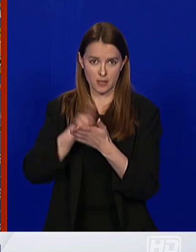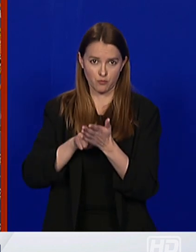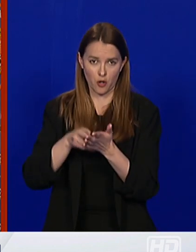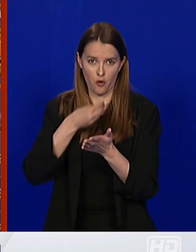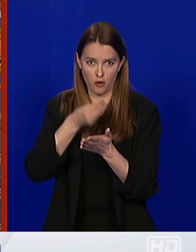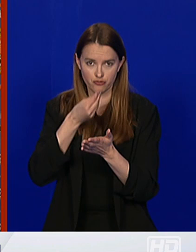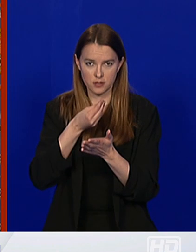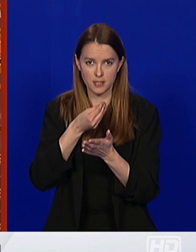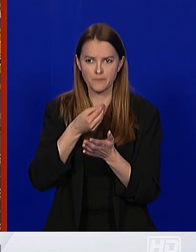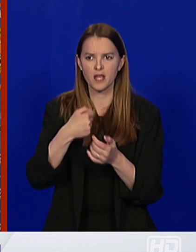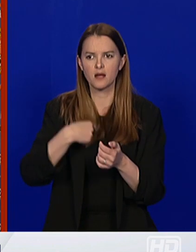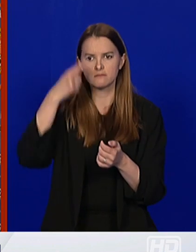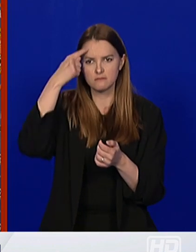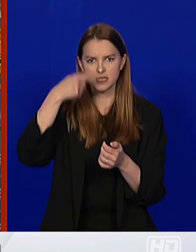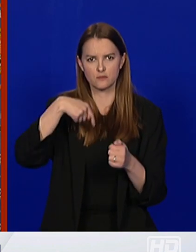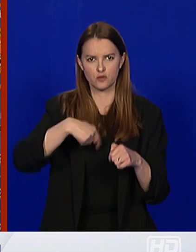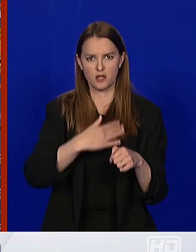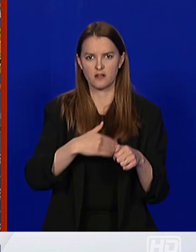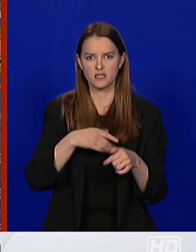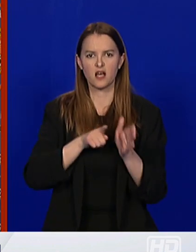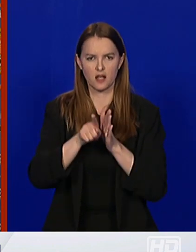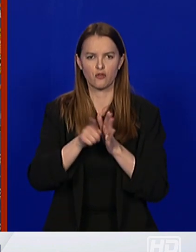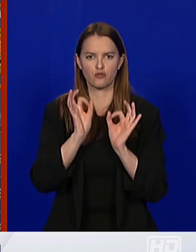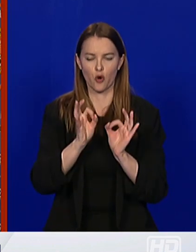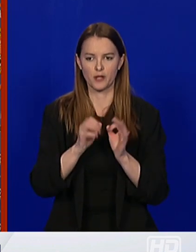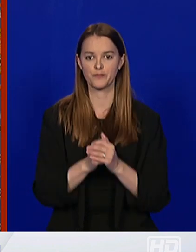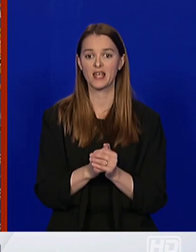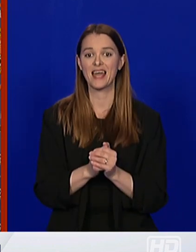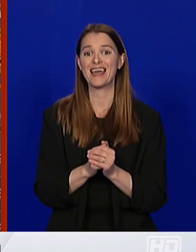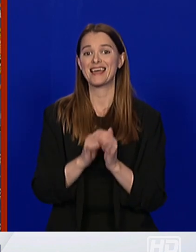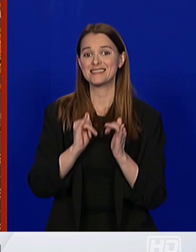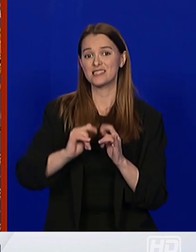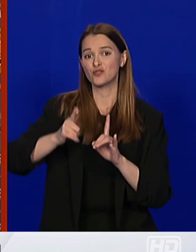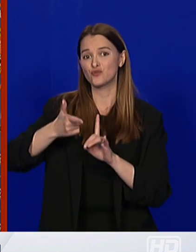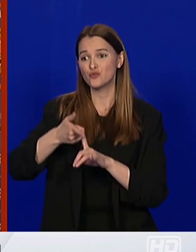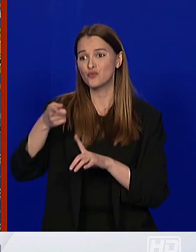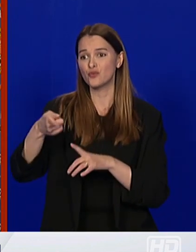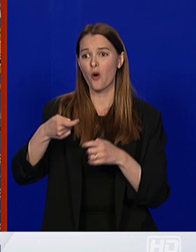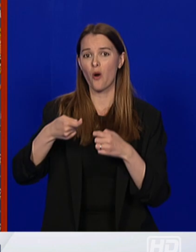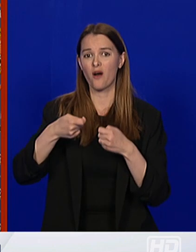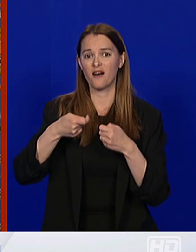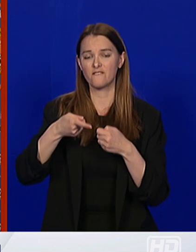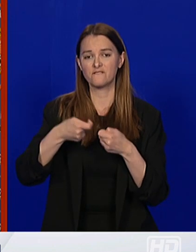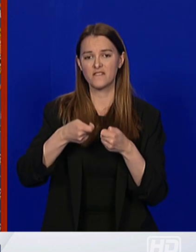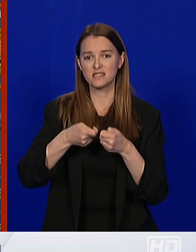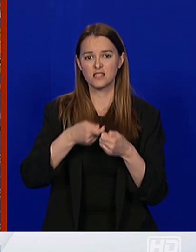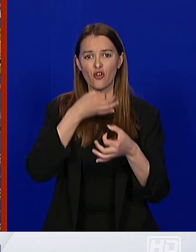Naši rezultati dobri. Drugo je ovo što vi kažete, broj testiranja, dakle to je sredstvo, ovo je cilj. Ovo o čemu je govorio ministar Beroš,